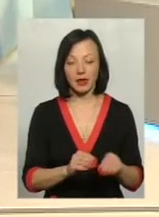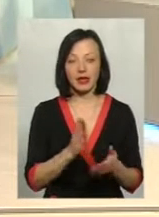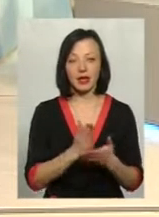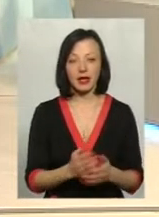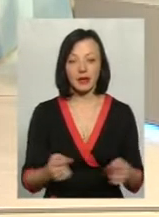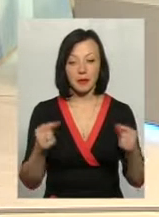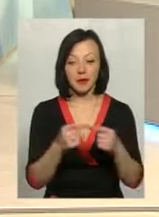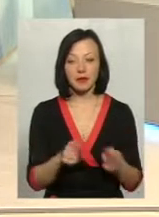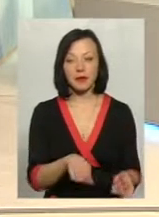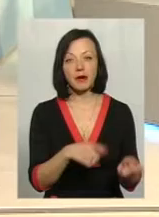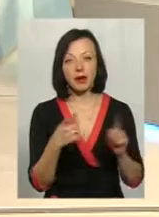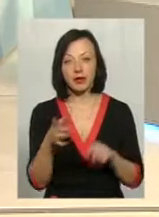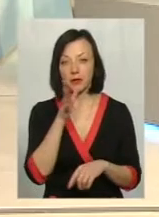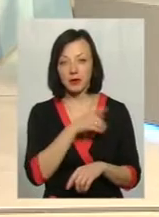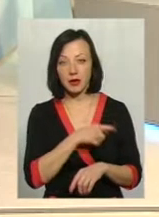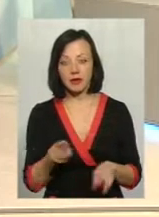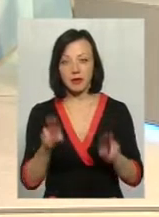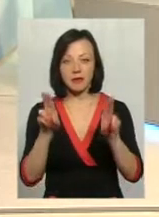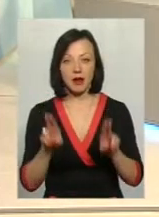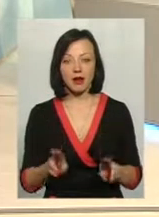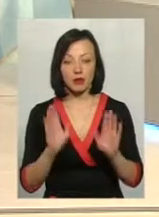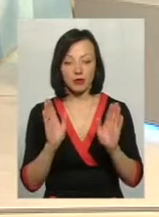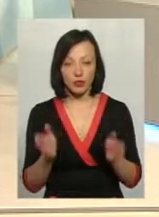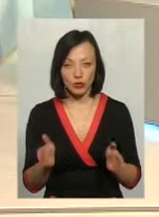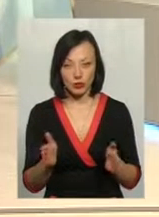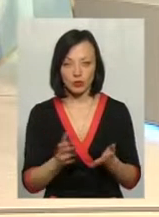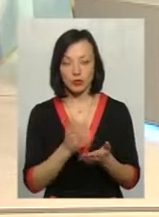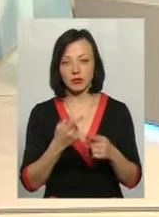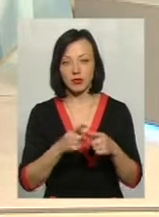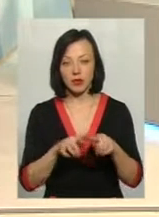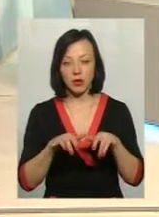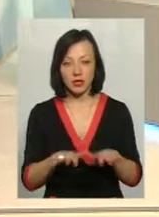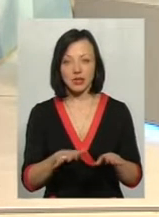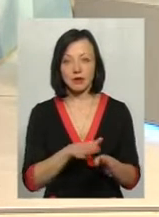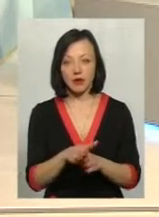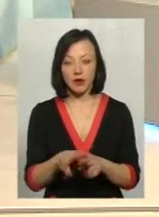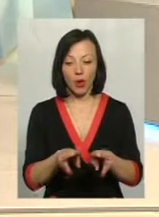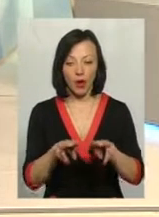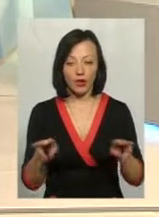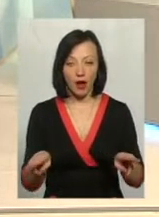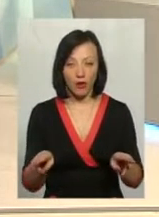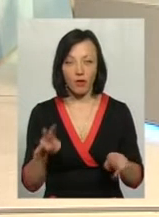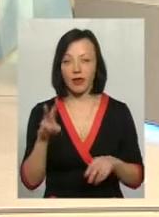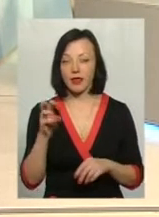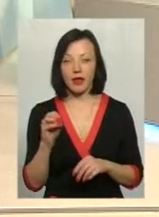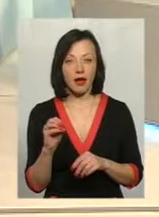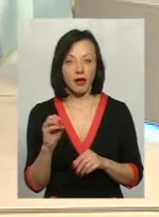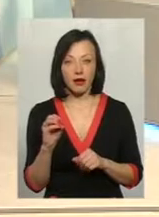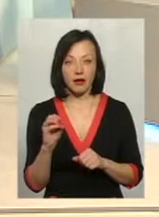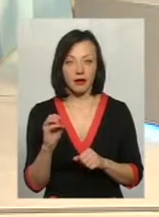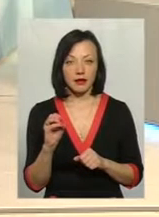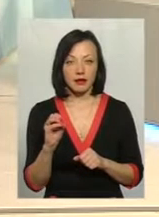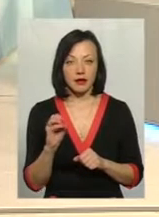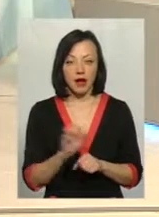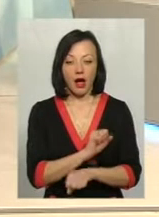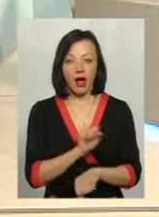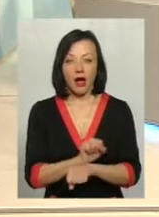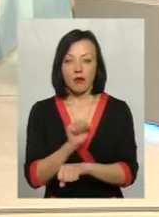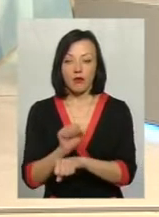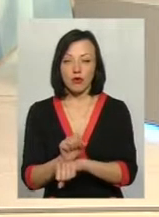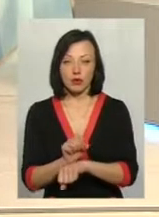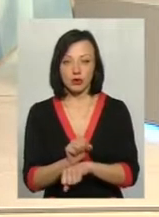певний перехідний період, коли ці правила будуть запаралелені, коли ці процеси мають відбуватися однаково, не гальмуючи